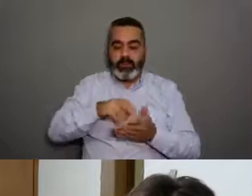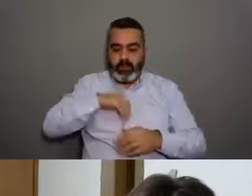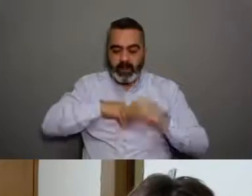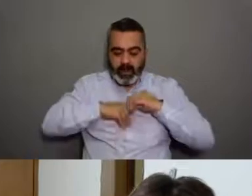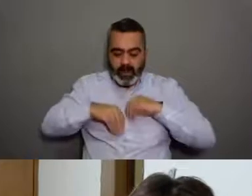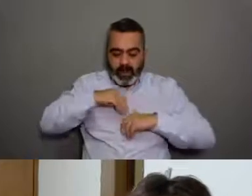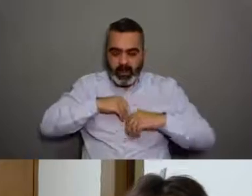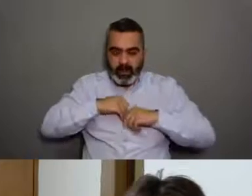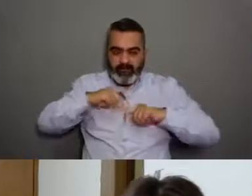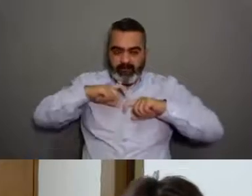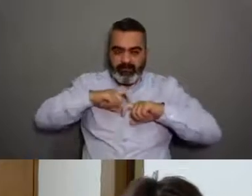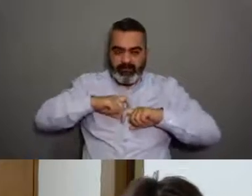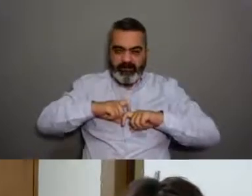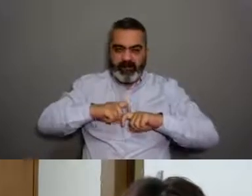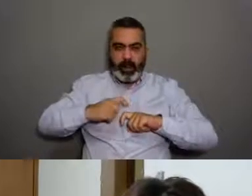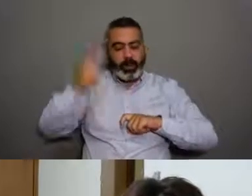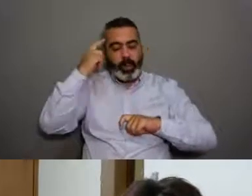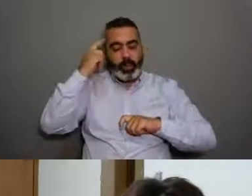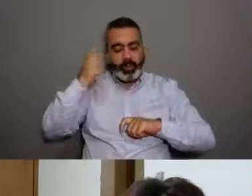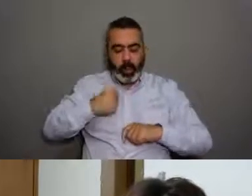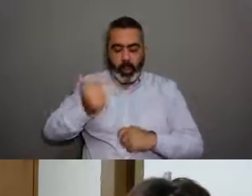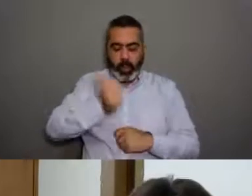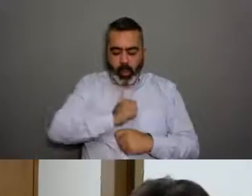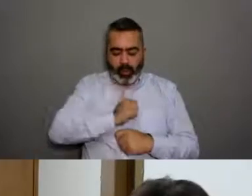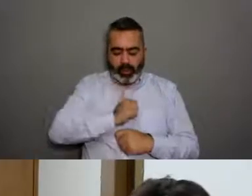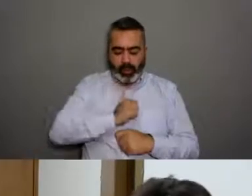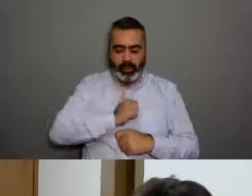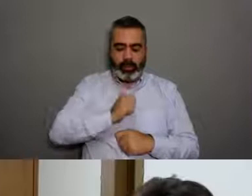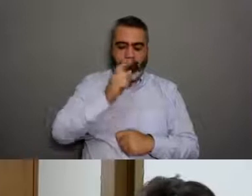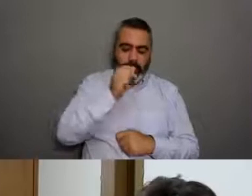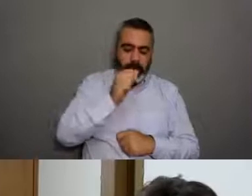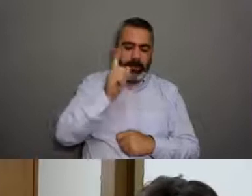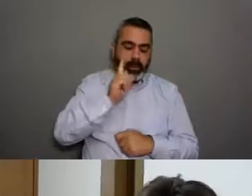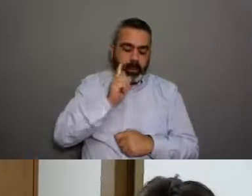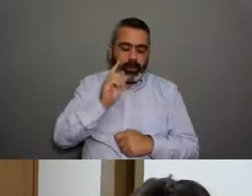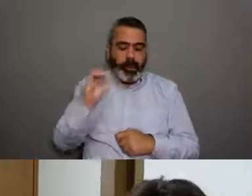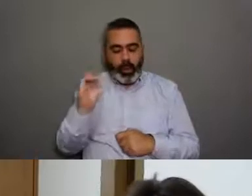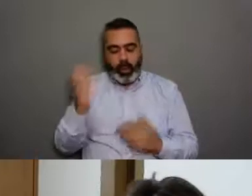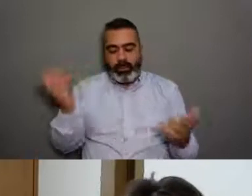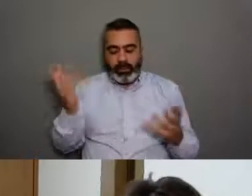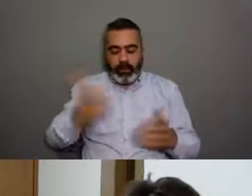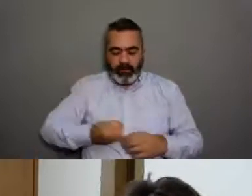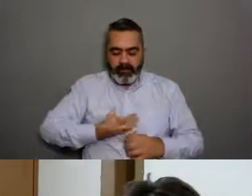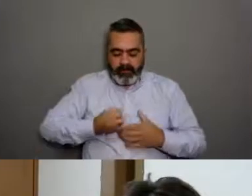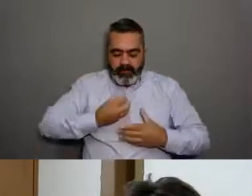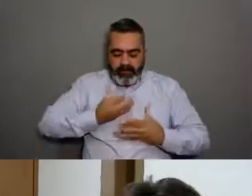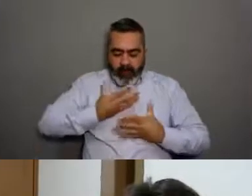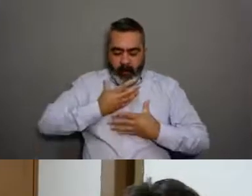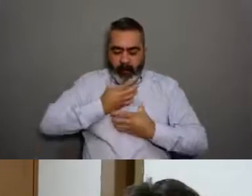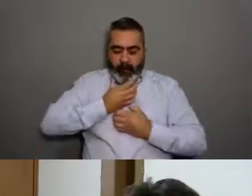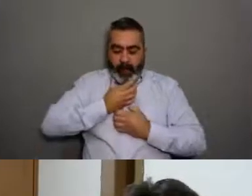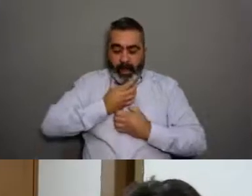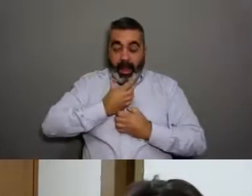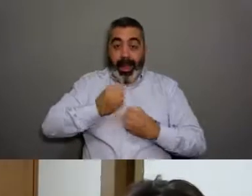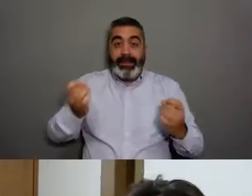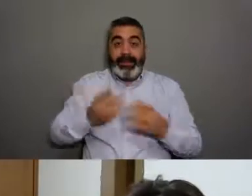νομίζεις ότι είσαι μόνο και τα βιώνεις αυτά, μπορεί να σε πνίξουν, όταν τα